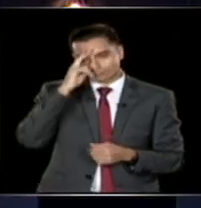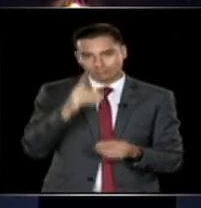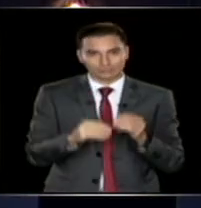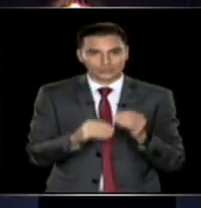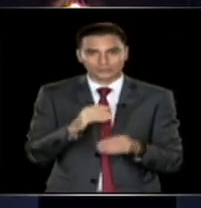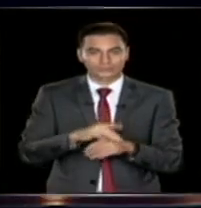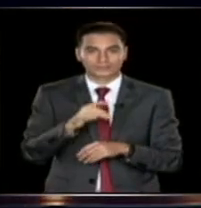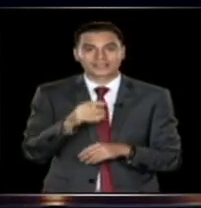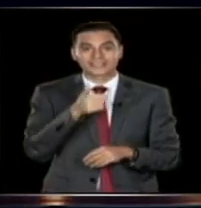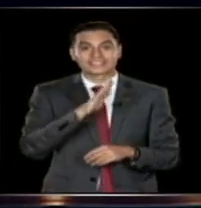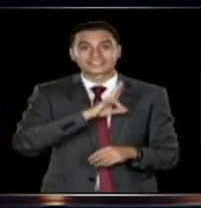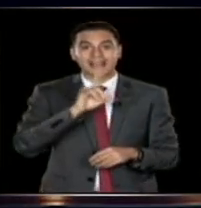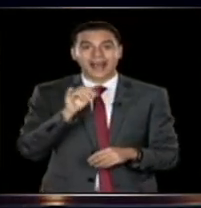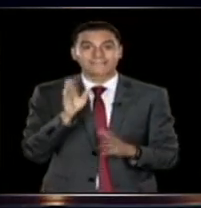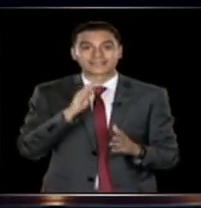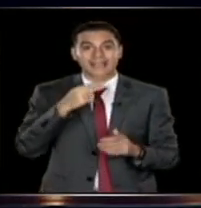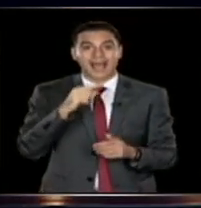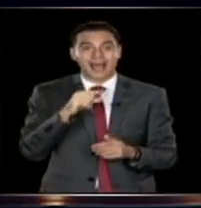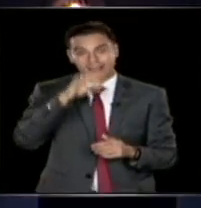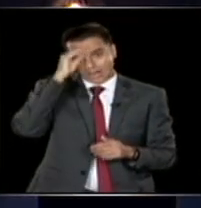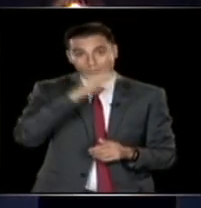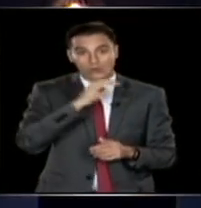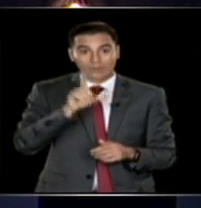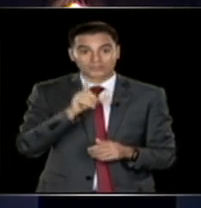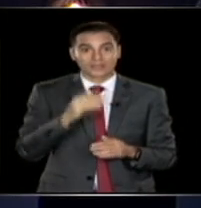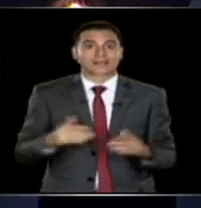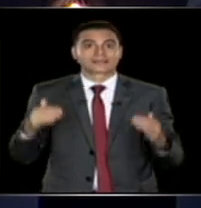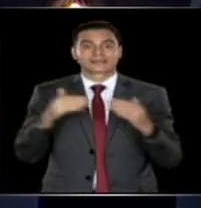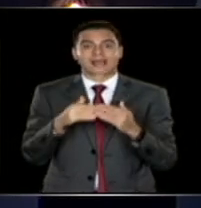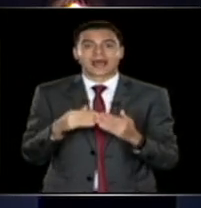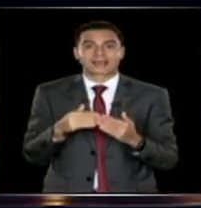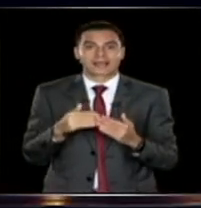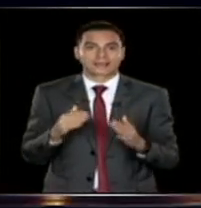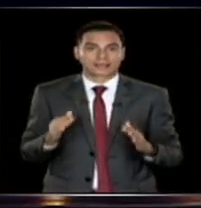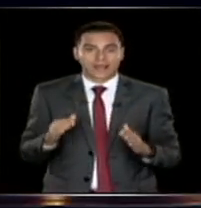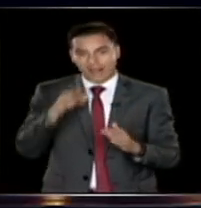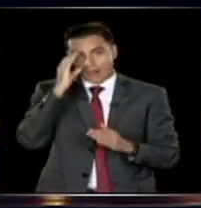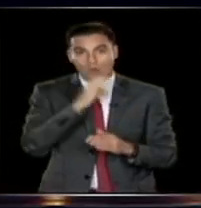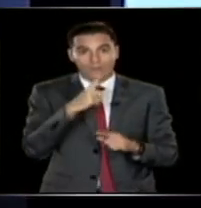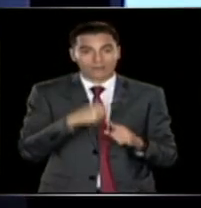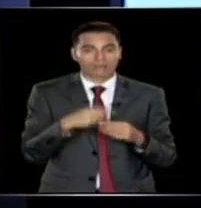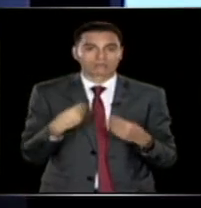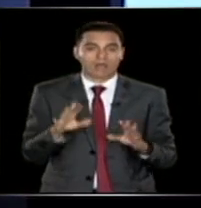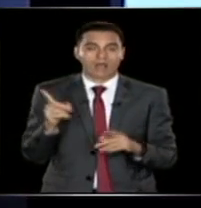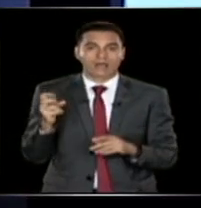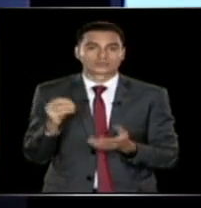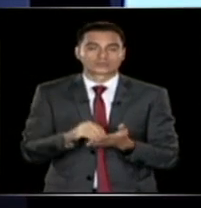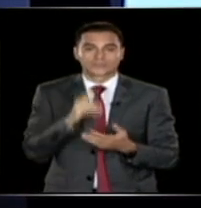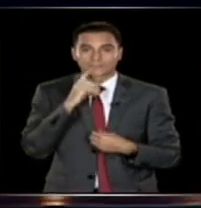يا رب. لو جاوبت صح اتعادلت، لو جاوبت غلط طاروا